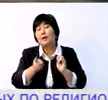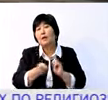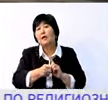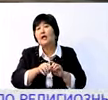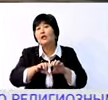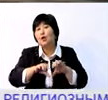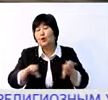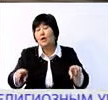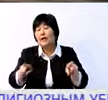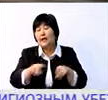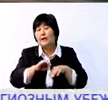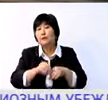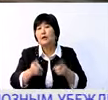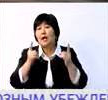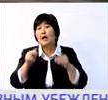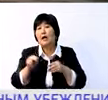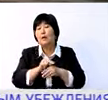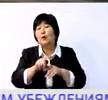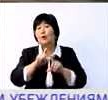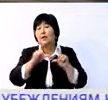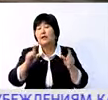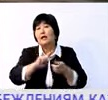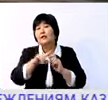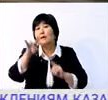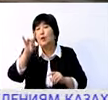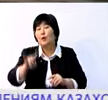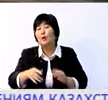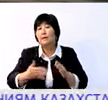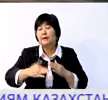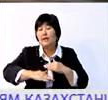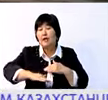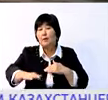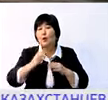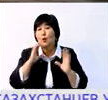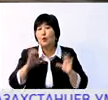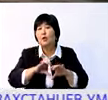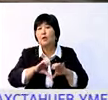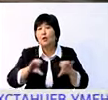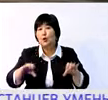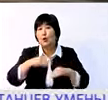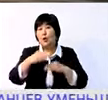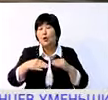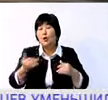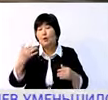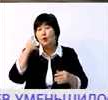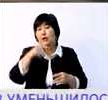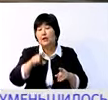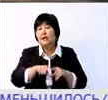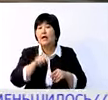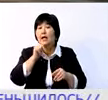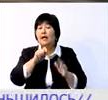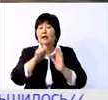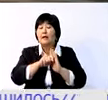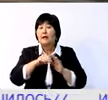трубу. Также был проведен капитальный ремонт здания. Заменили окна, постелили полы, утеплены трубы. В прошлом году большие сложности испытывали